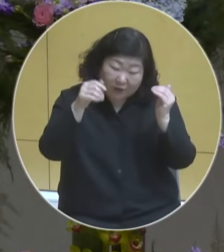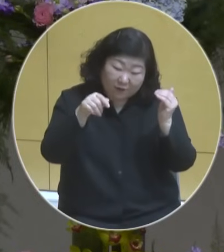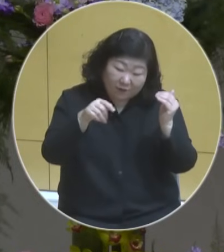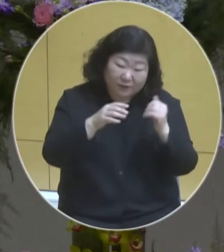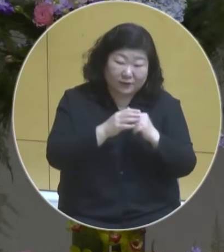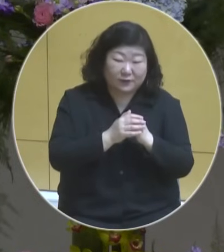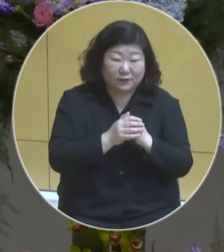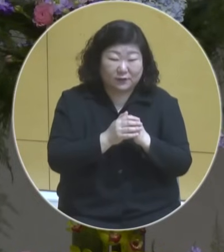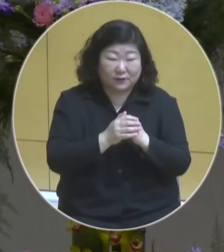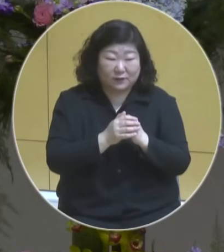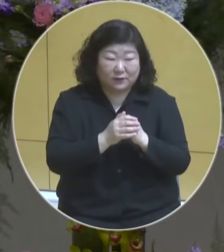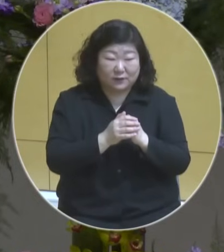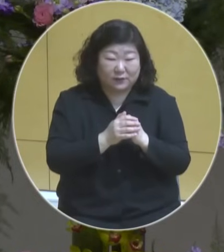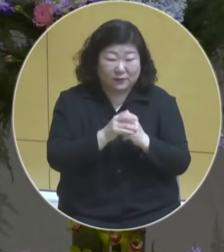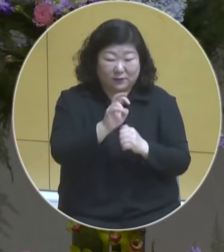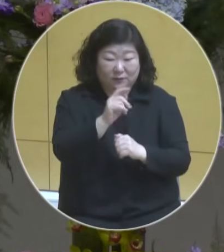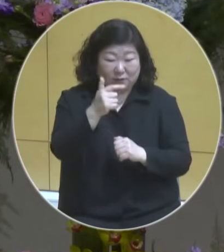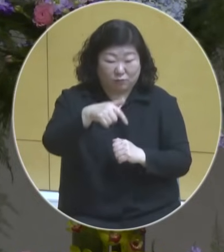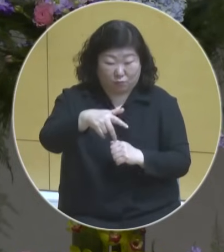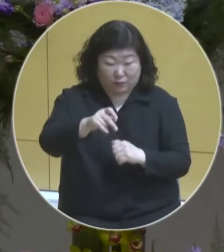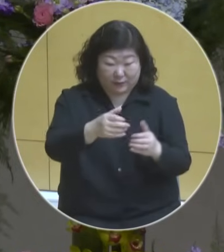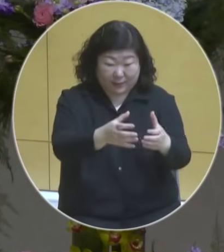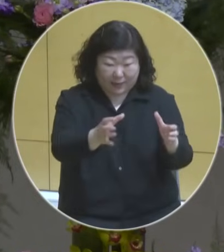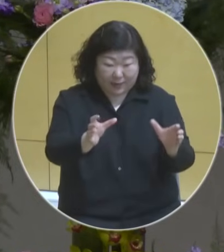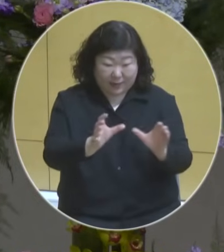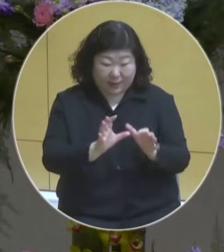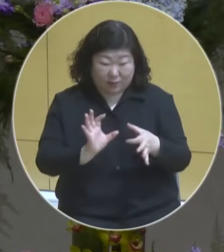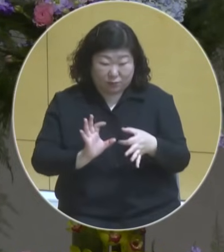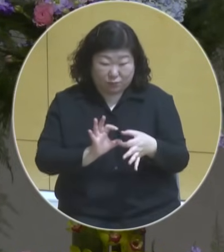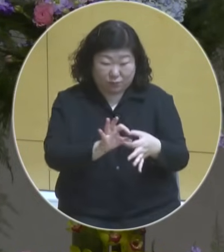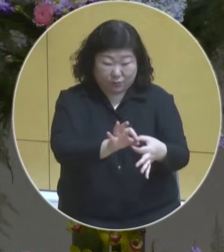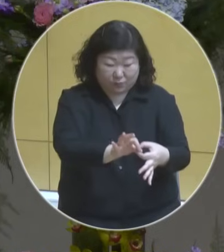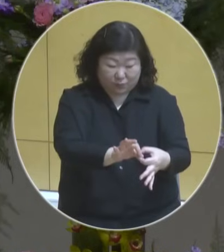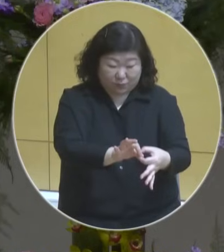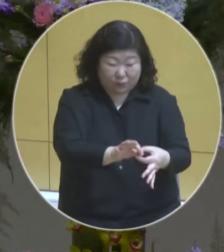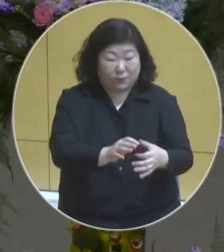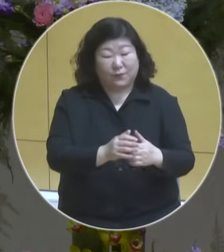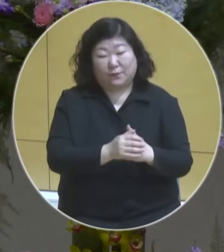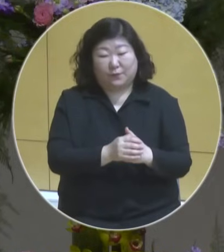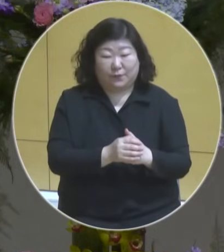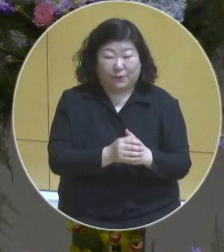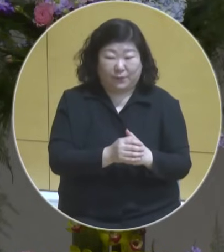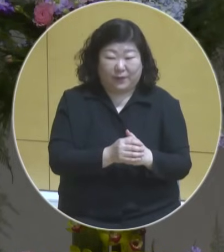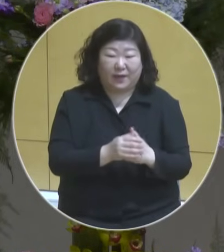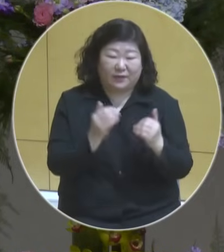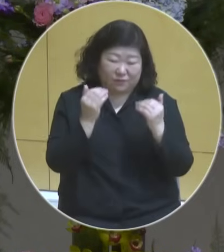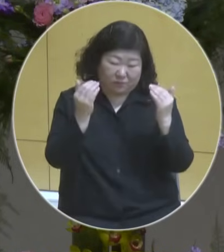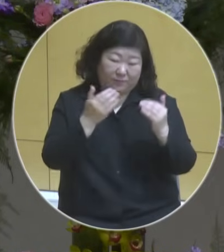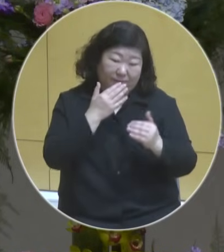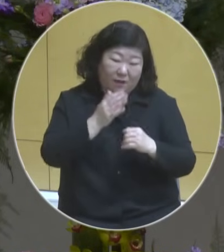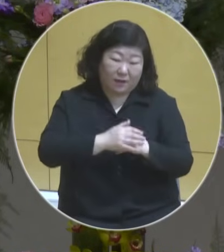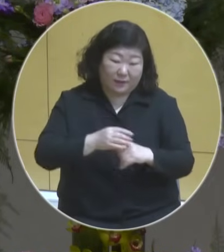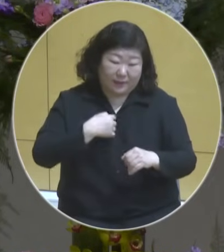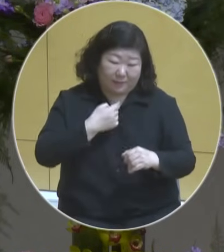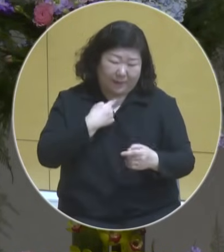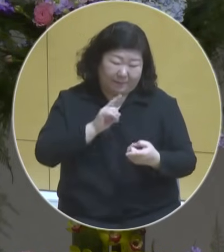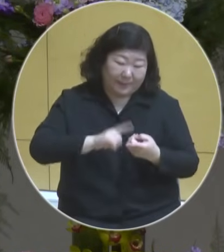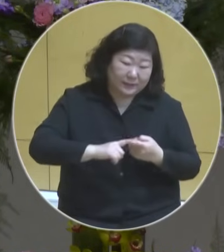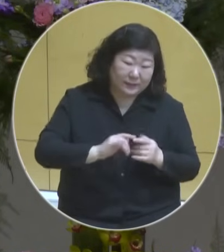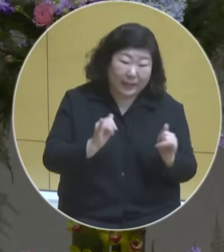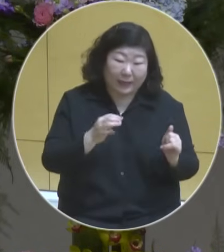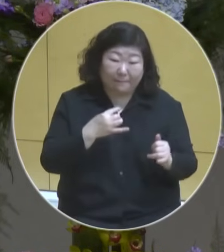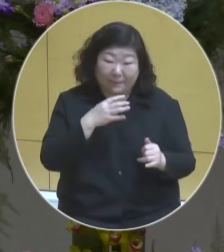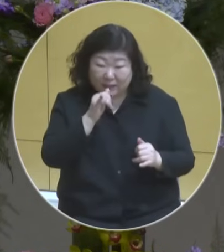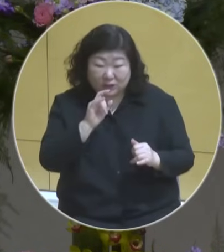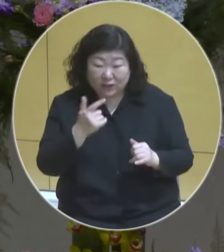부대끼면서 성장하는 겁니다 다 좋은 사람만 있는 건 아니에요 다 내 마음에 맞는 사람은 있는 것 아니고 내 자신이 또 좋은 사람도